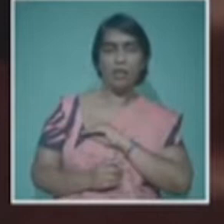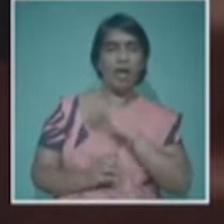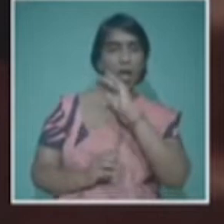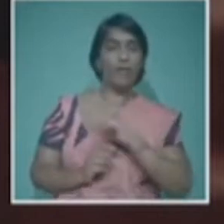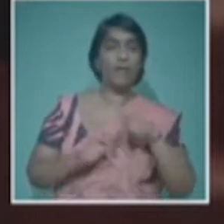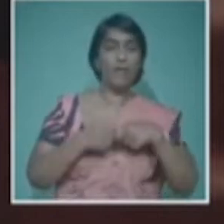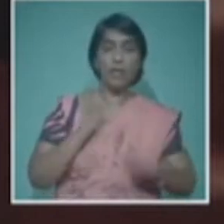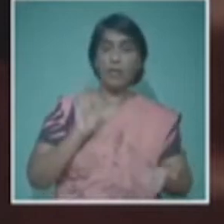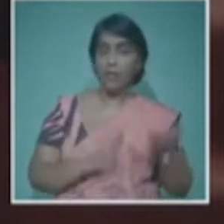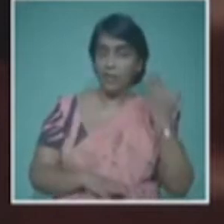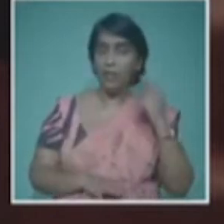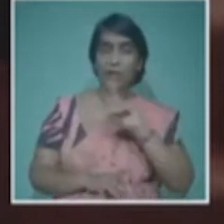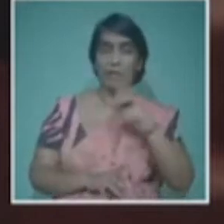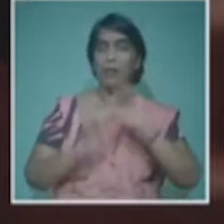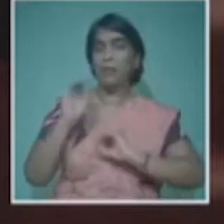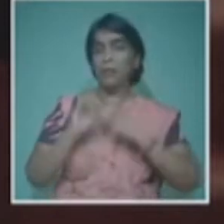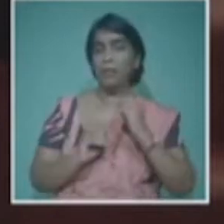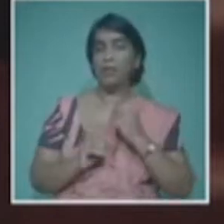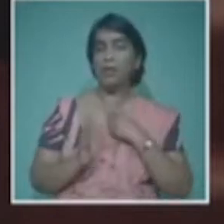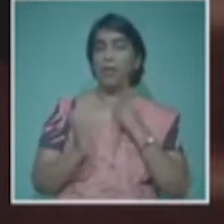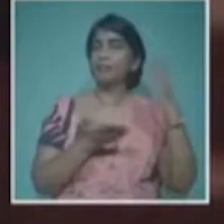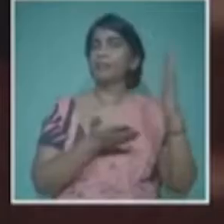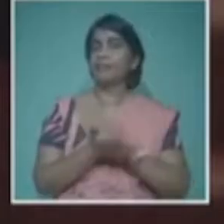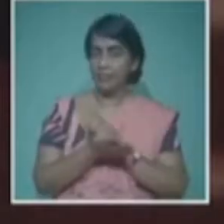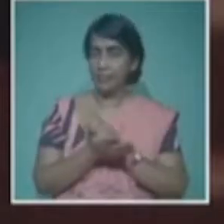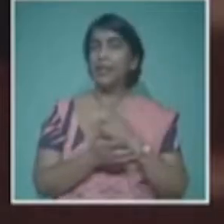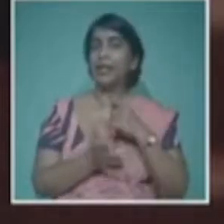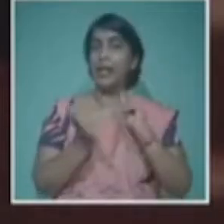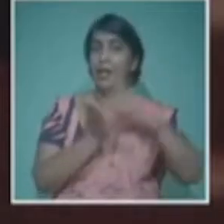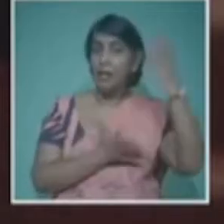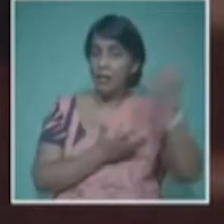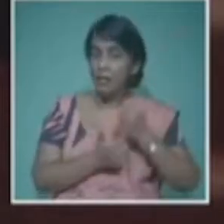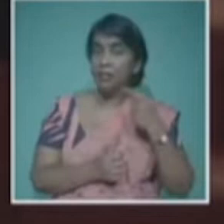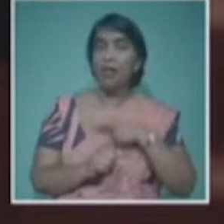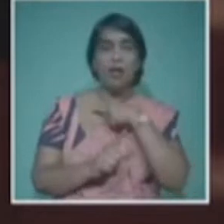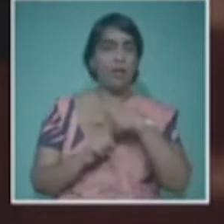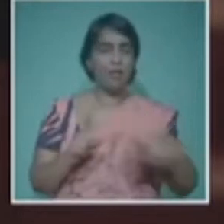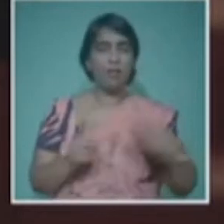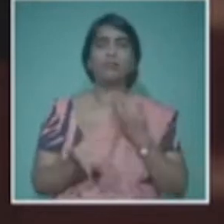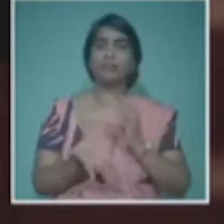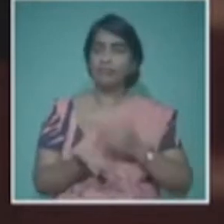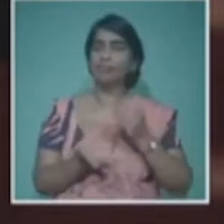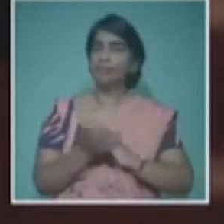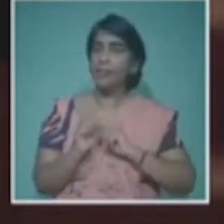වියදම් වැඩිවීම 10%ක විතර ප්‍රමාණයක් අපි ණයවලින් පියව ගන්නවා. ඒ පියව ගන්න ප්‍රමාණයෙන් හරි අඩක් අපි දිගින් දිගට